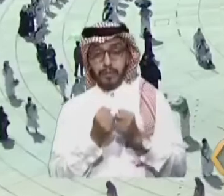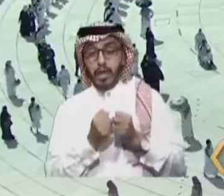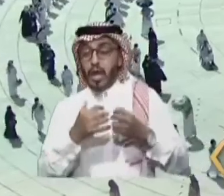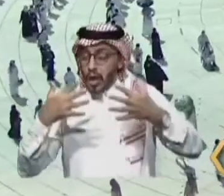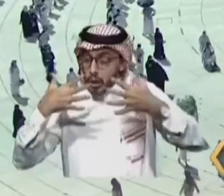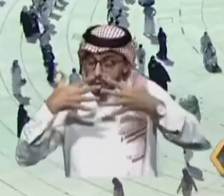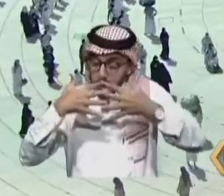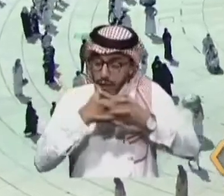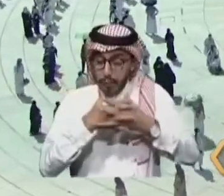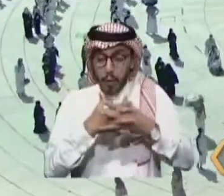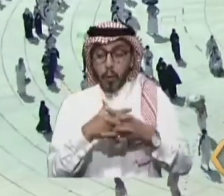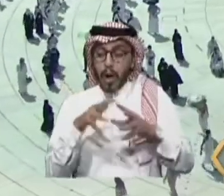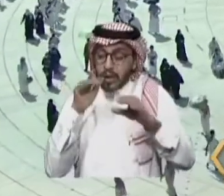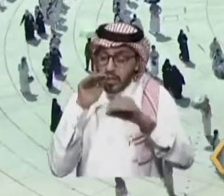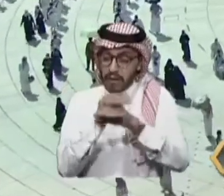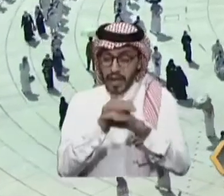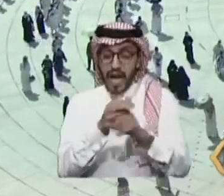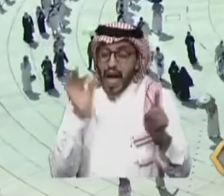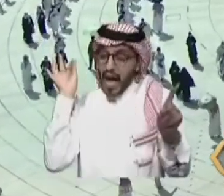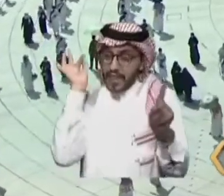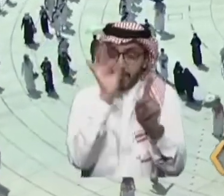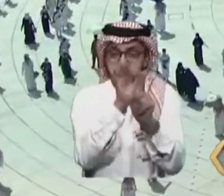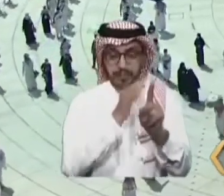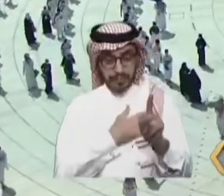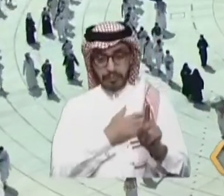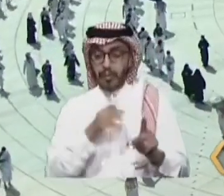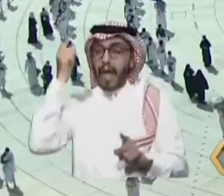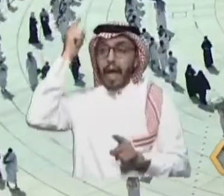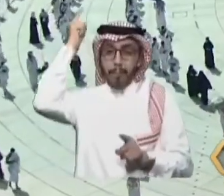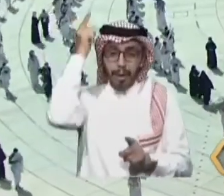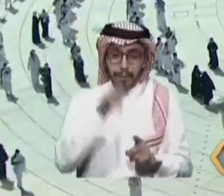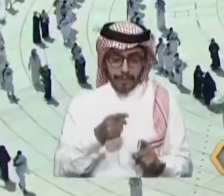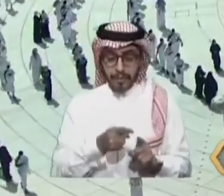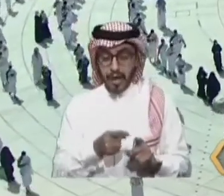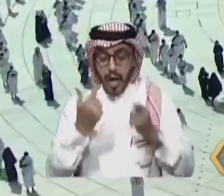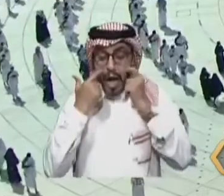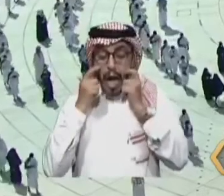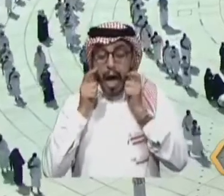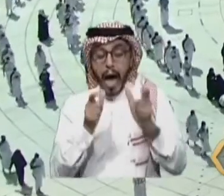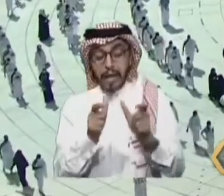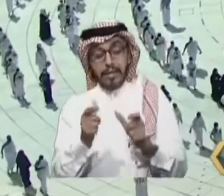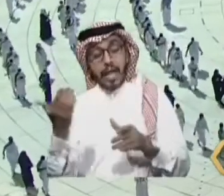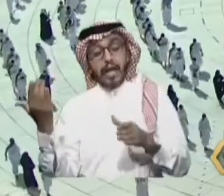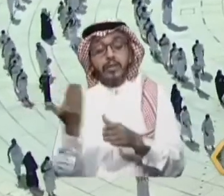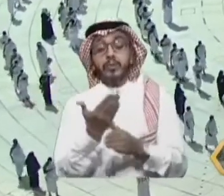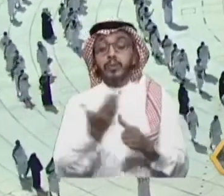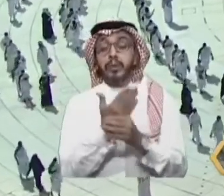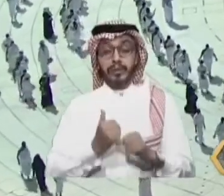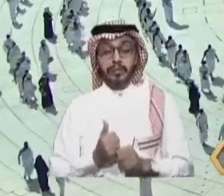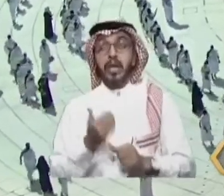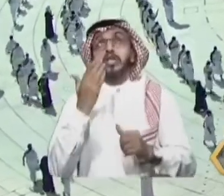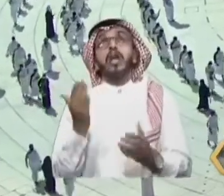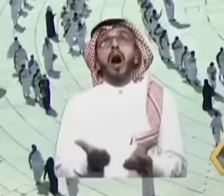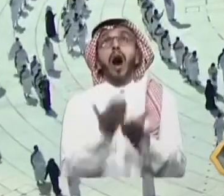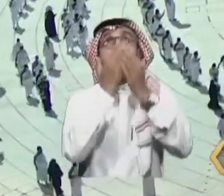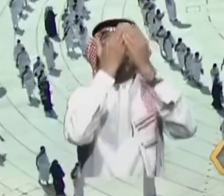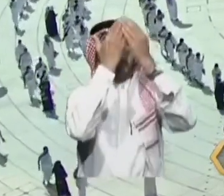جمع وأدله على المقصود حين أمر بالحرص على الأسباب